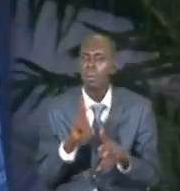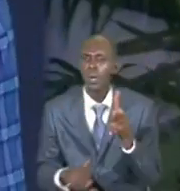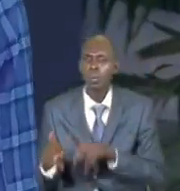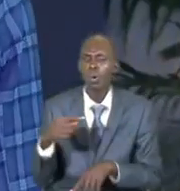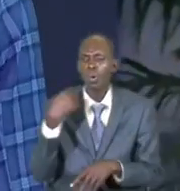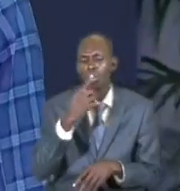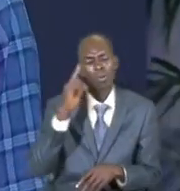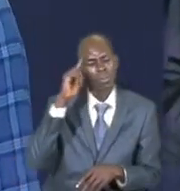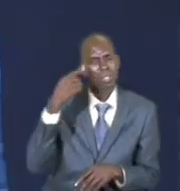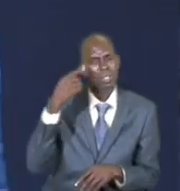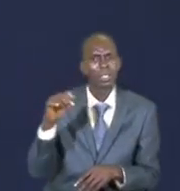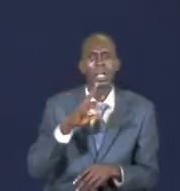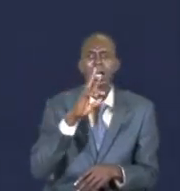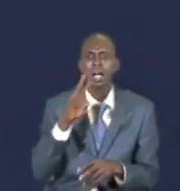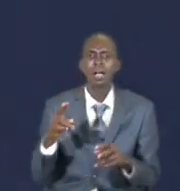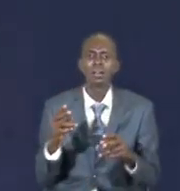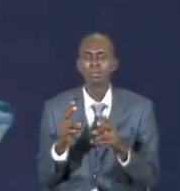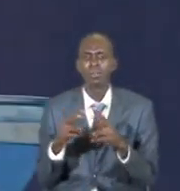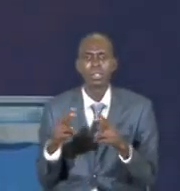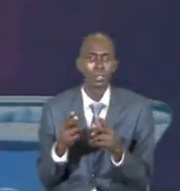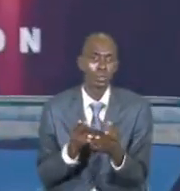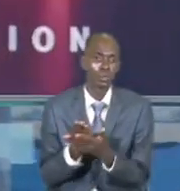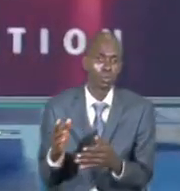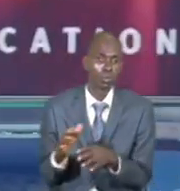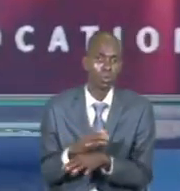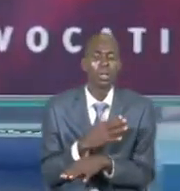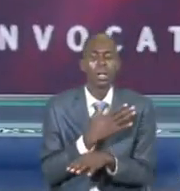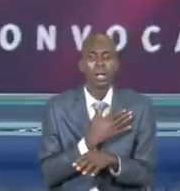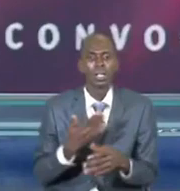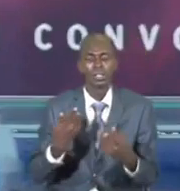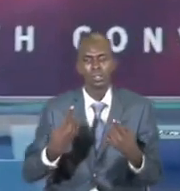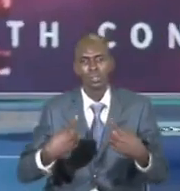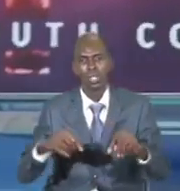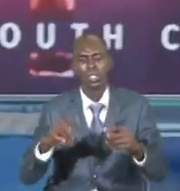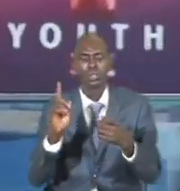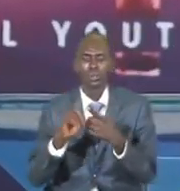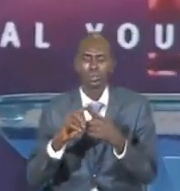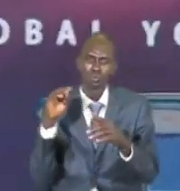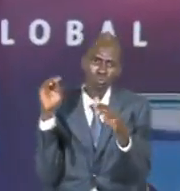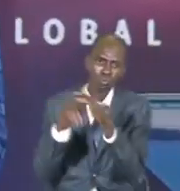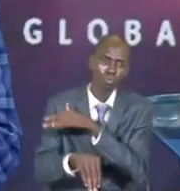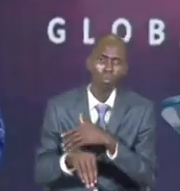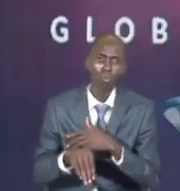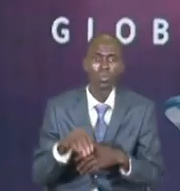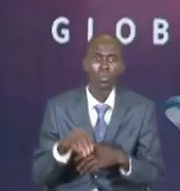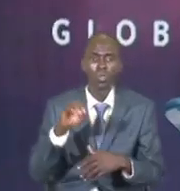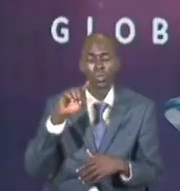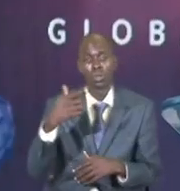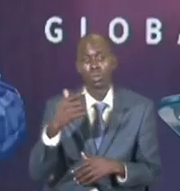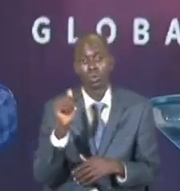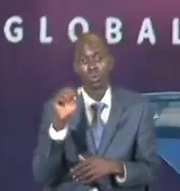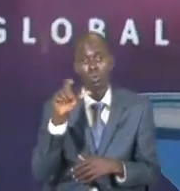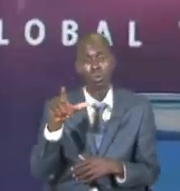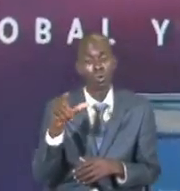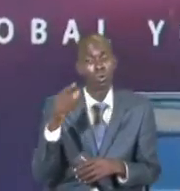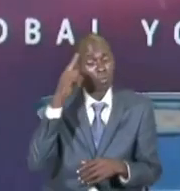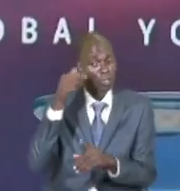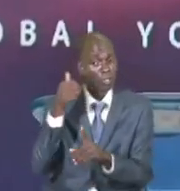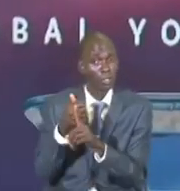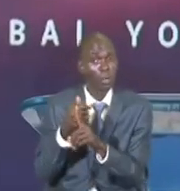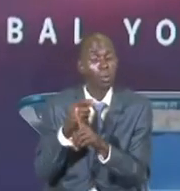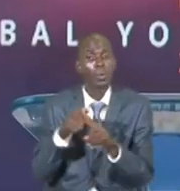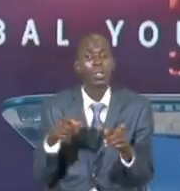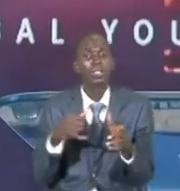ha na-agba mbọ ka ha nye goolu, mana ha na-enye goolu nye Ekwensu, ha na-enye goolu nye ndị iro ha, ha na-enye